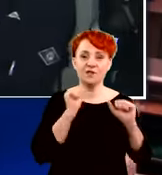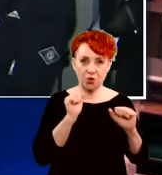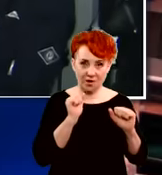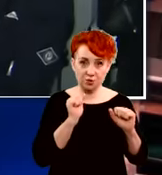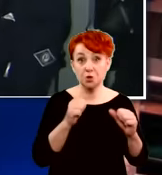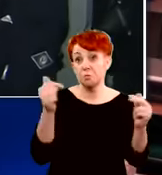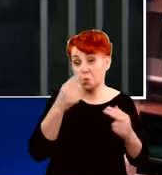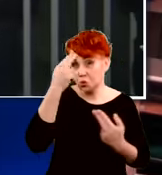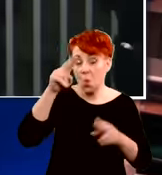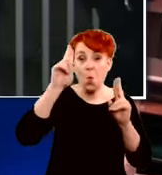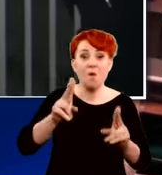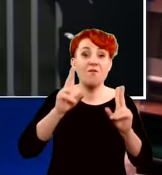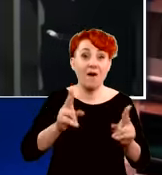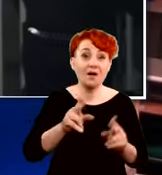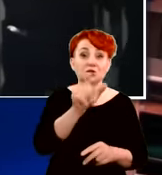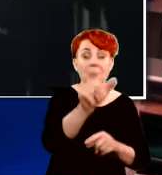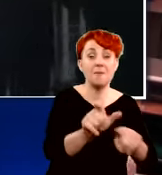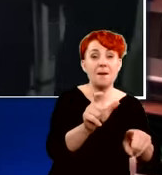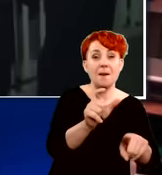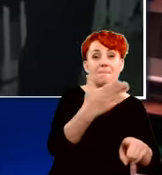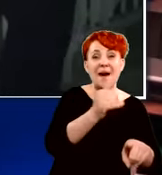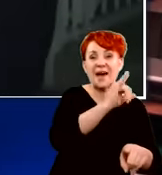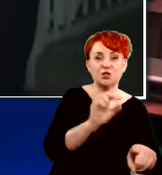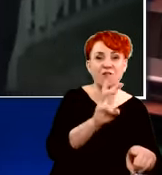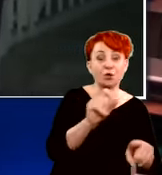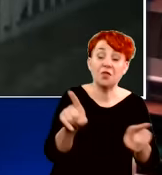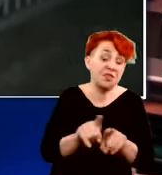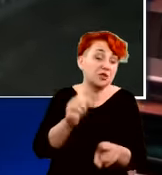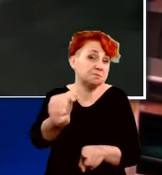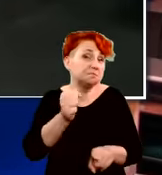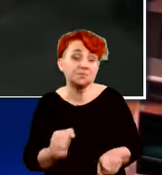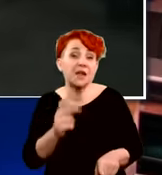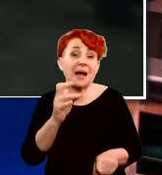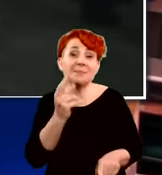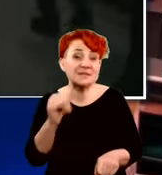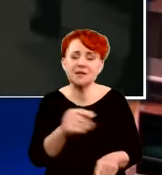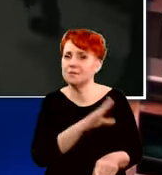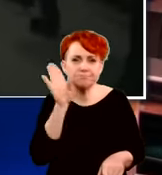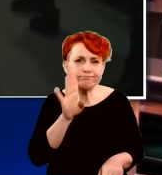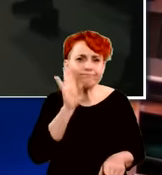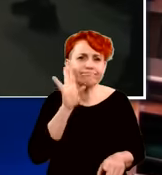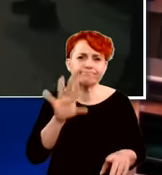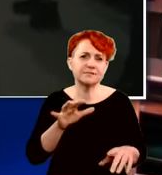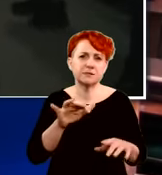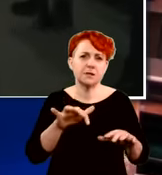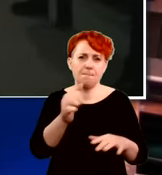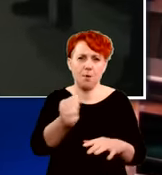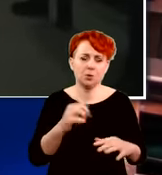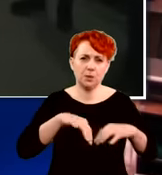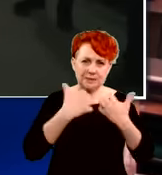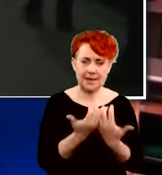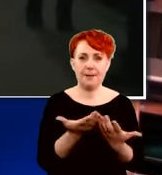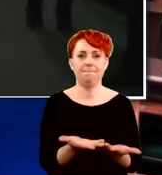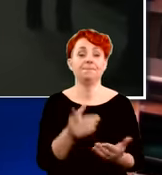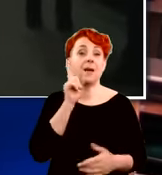że między innymi właśnie pan Maciej Wąsik, ale również moim zdaniem pan Mariusz Kamiński, są nadal posłami na Sejm Rzeczypospolitej Polskiej. Pan marszałek